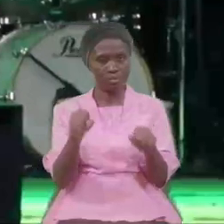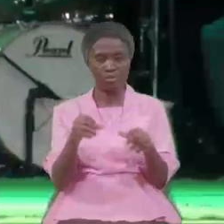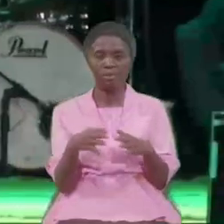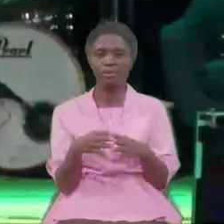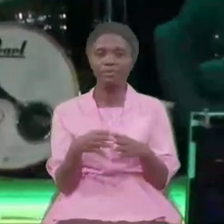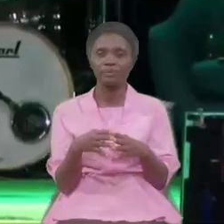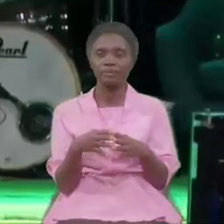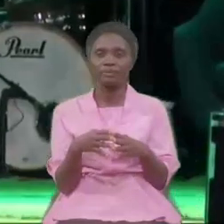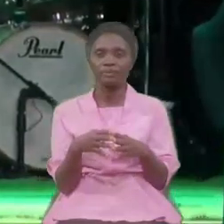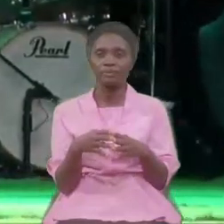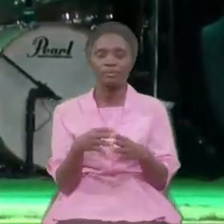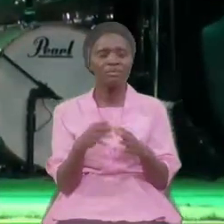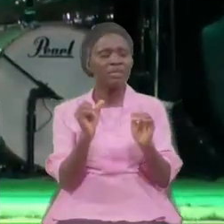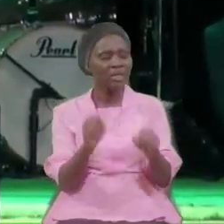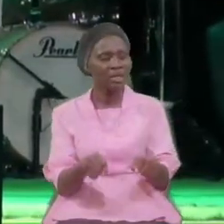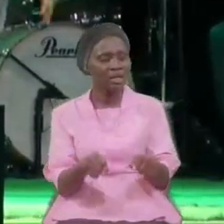impossible.